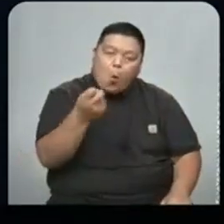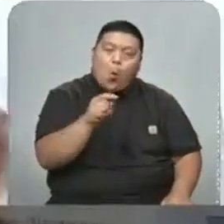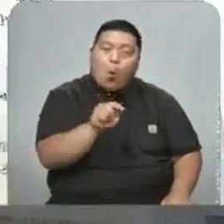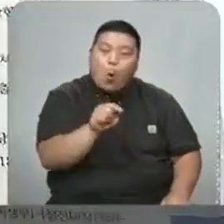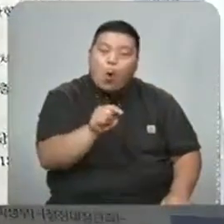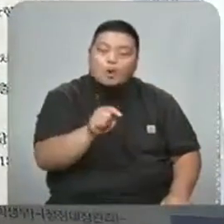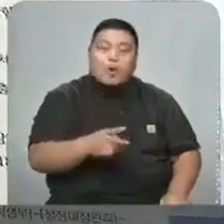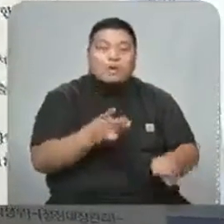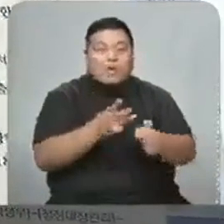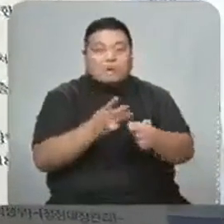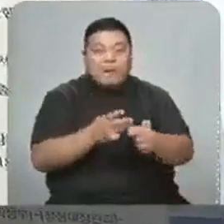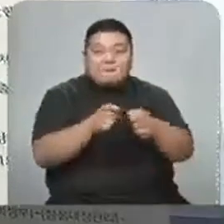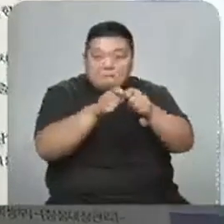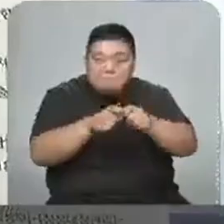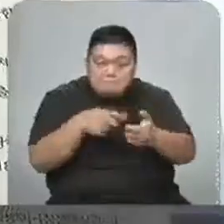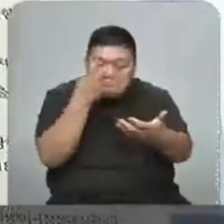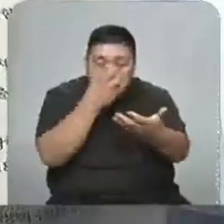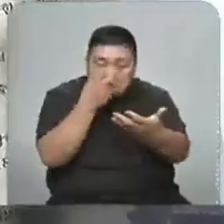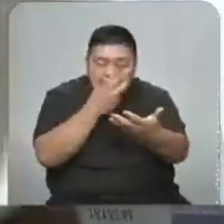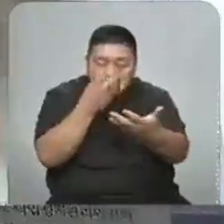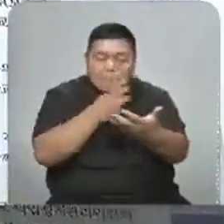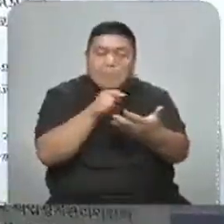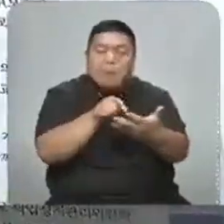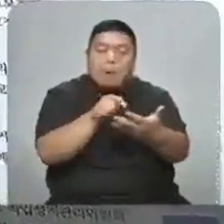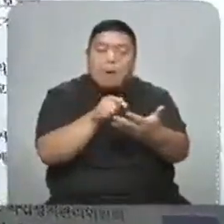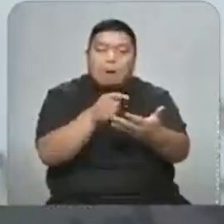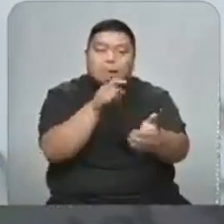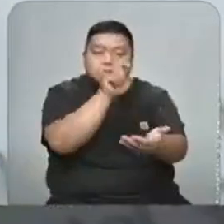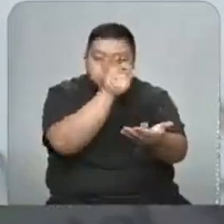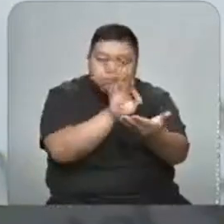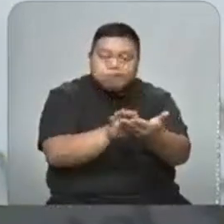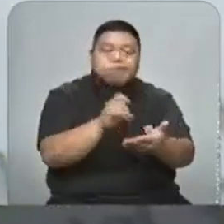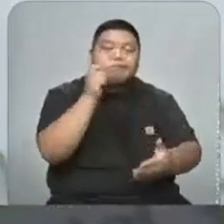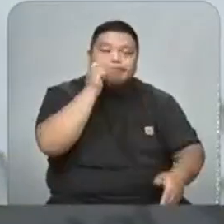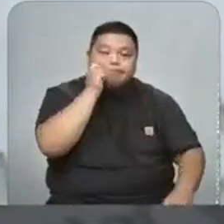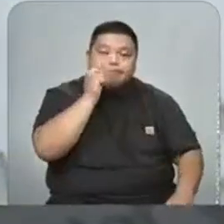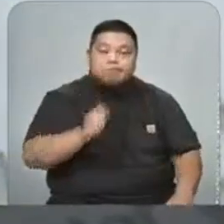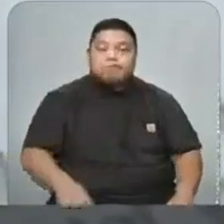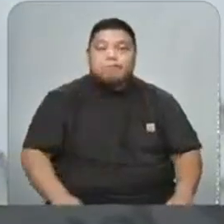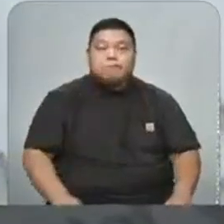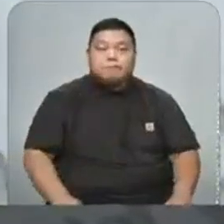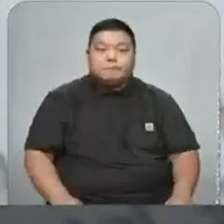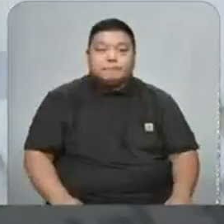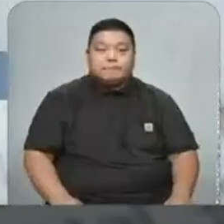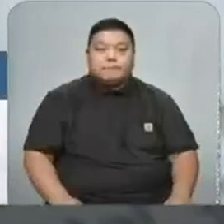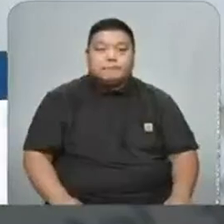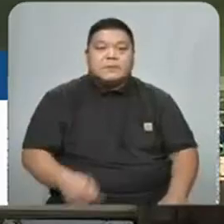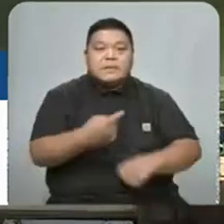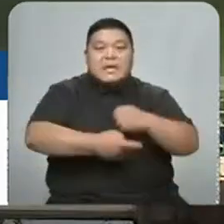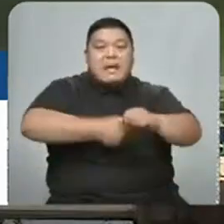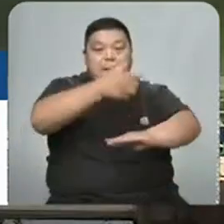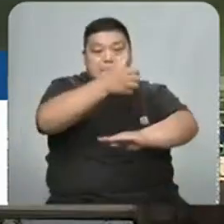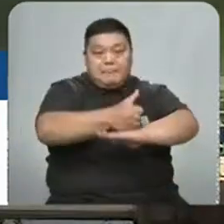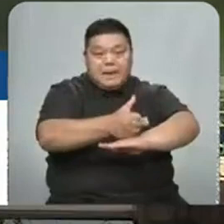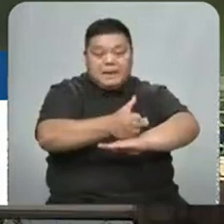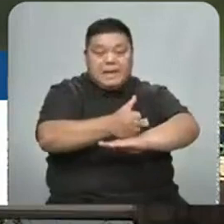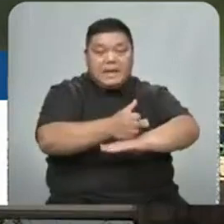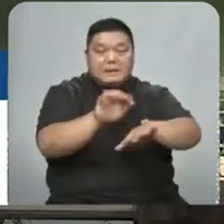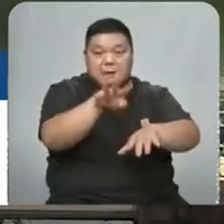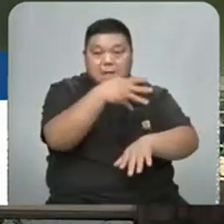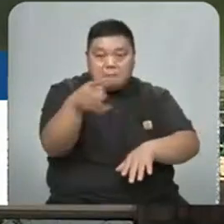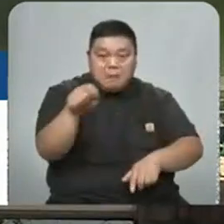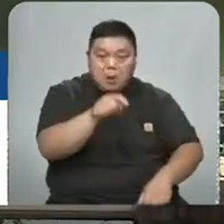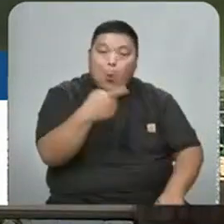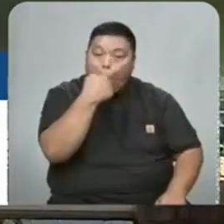세 차례 진행된 학교생활 기록부 기록 점검에서는 확인되지 않았습니다. 학년 말이 되면 3회에 걸쳐서 생활 기록부로